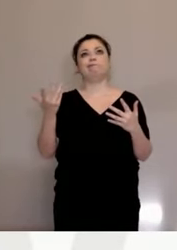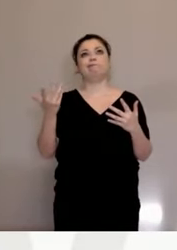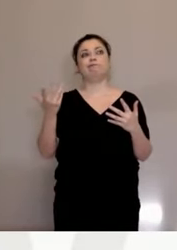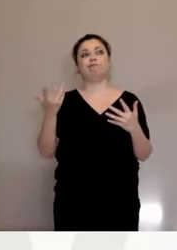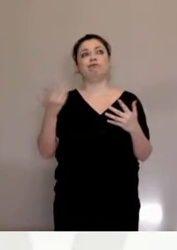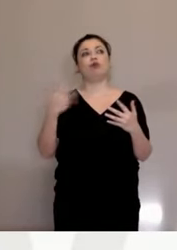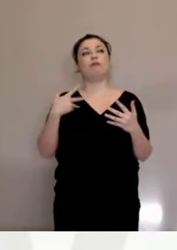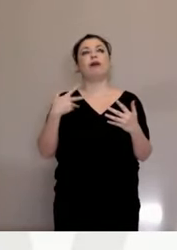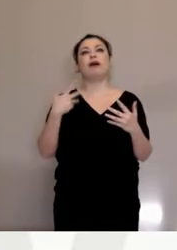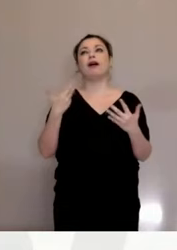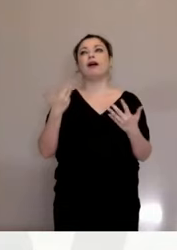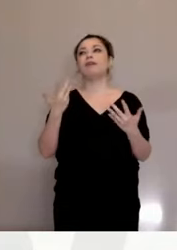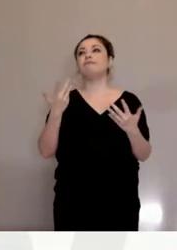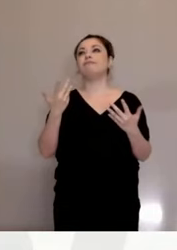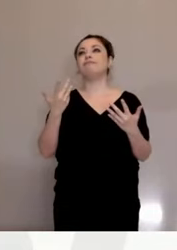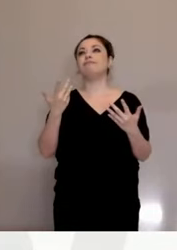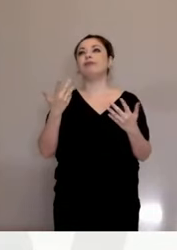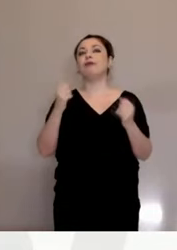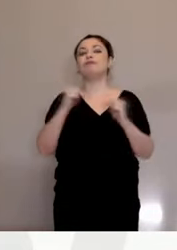Non era possibile di vedere